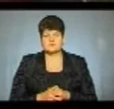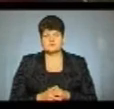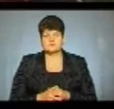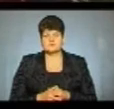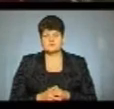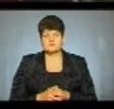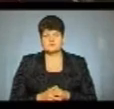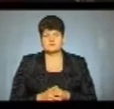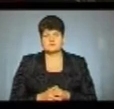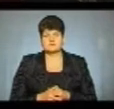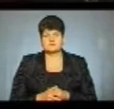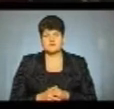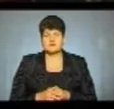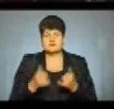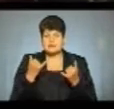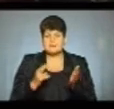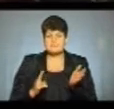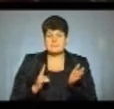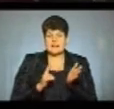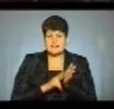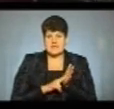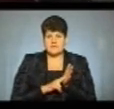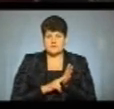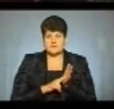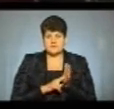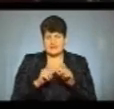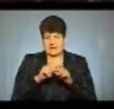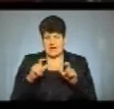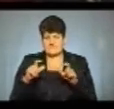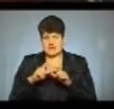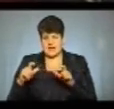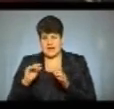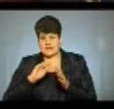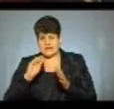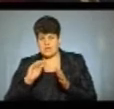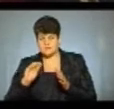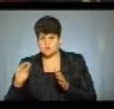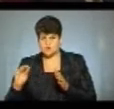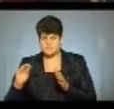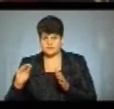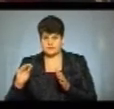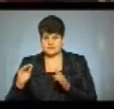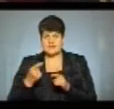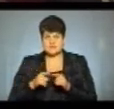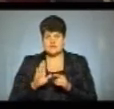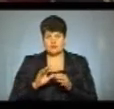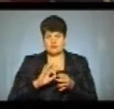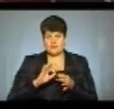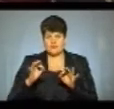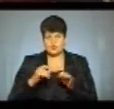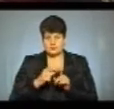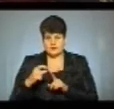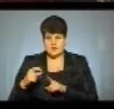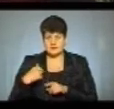Ми зараз приклеюємо трафарети надпису. Це будуть фрази. Я